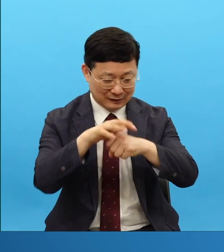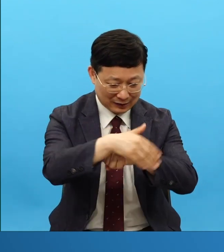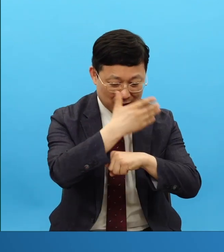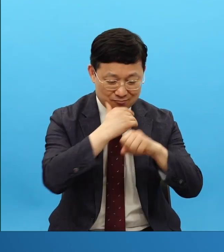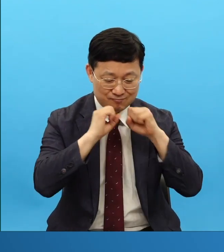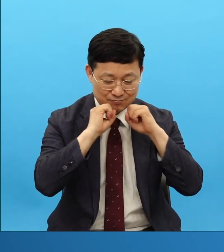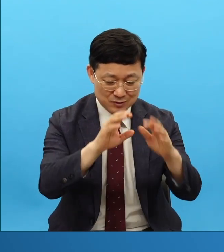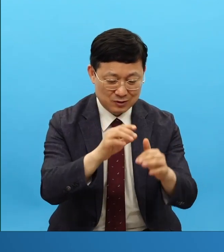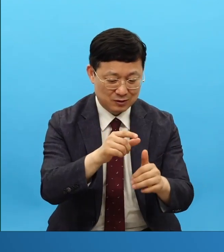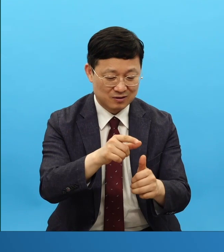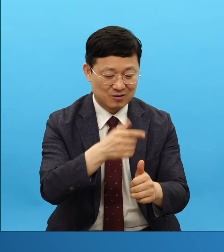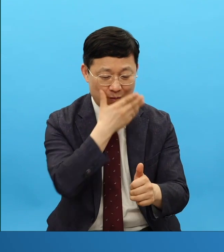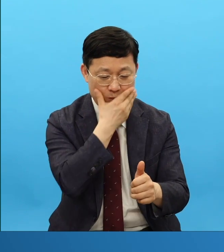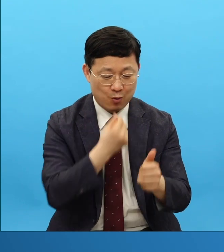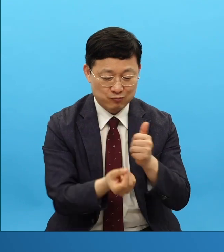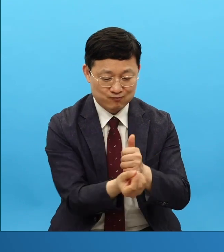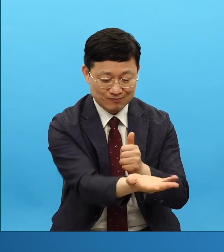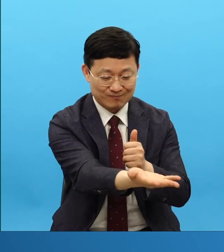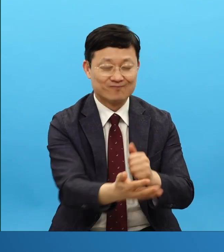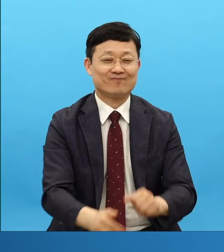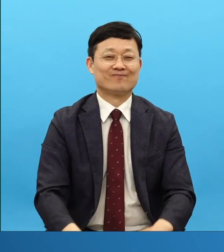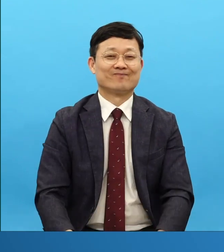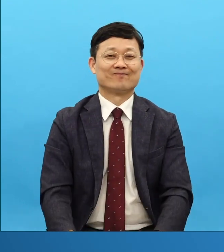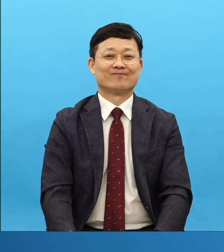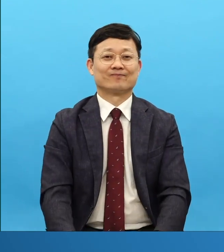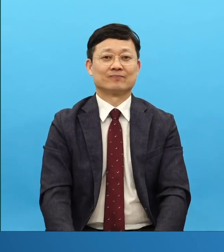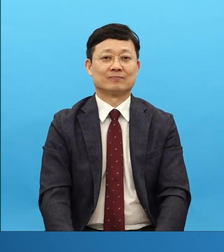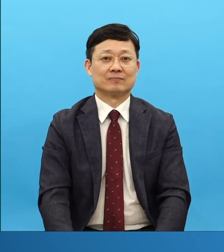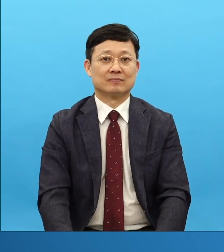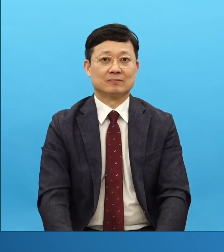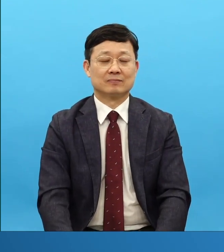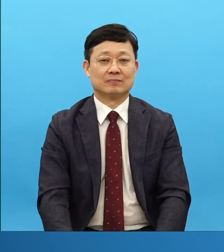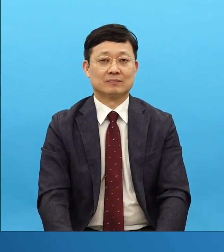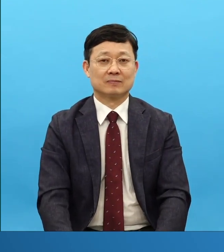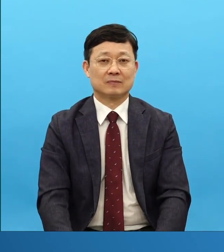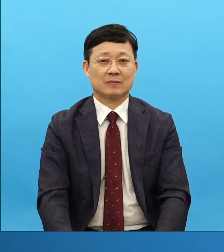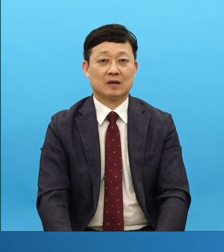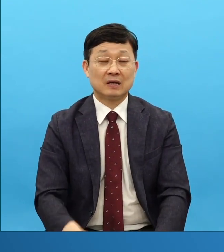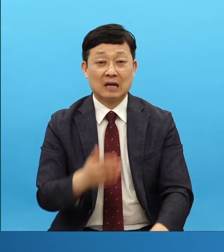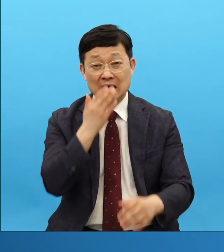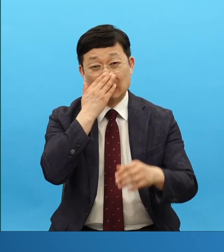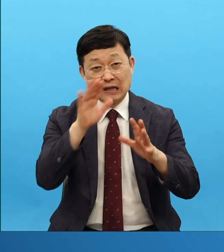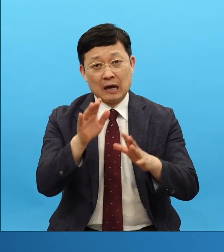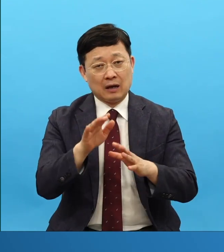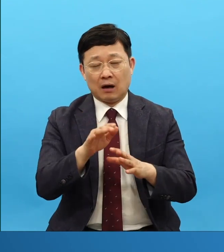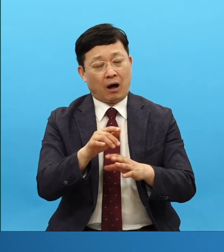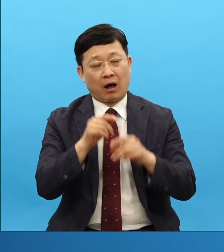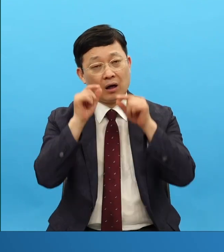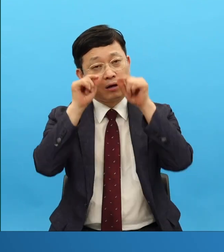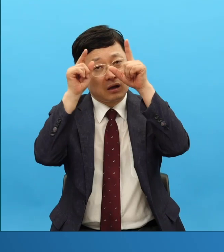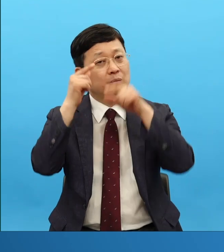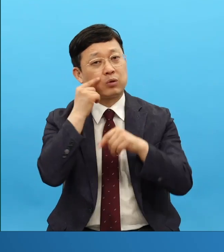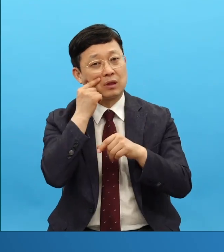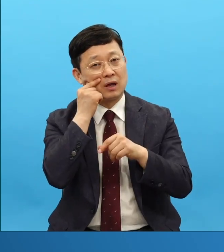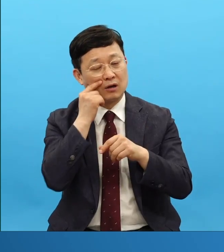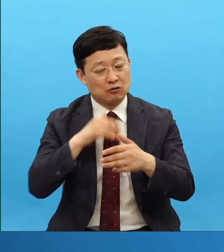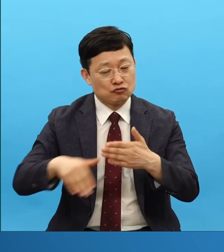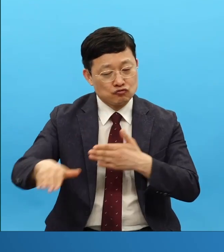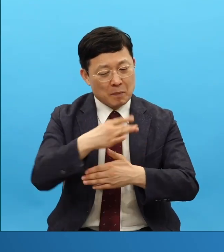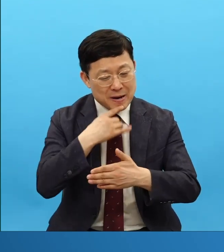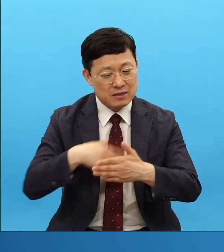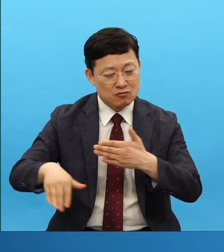거다. Through your seed, the nations will be blessed. 죽어도 못 깨달아 우리 민족 하면서요. He didn't realize even to the death is our